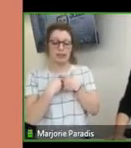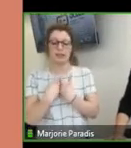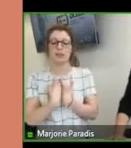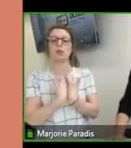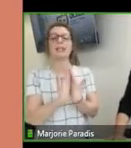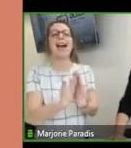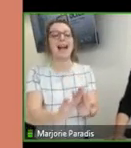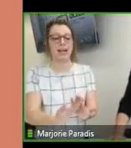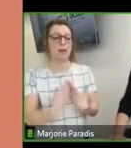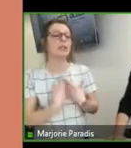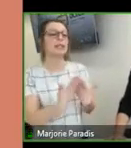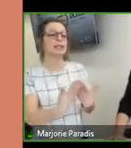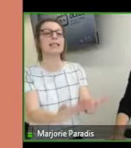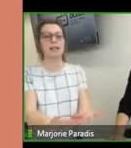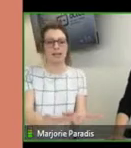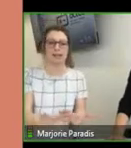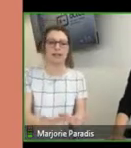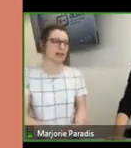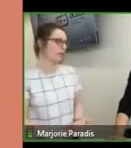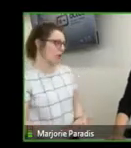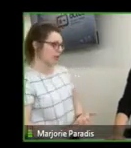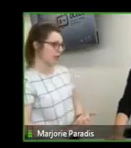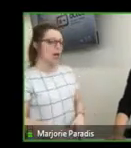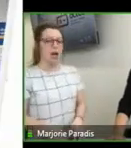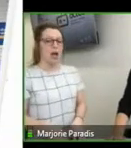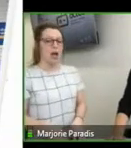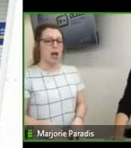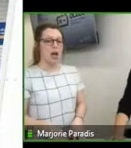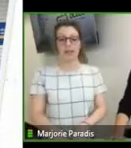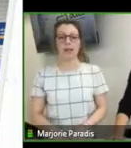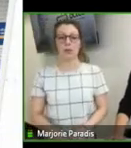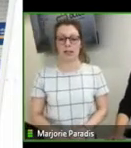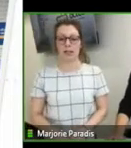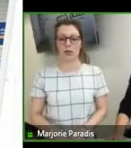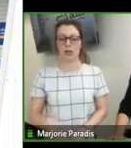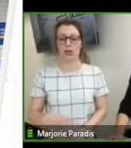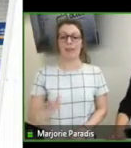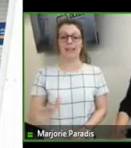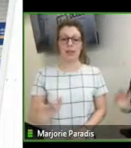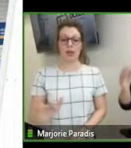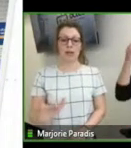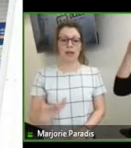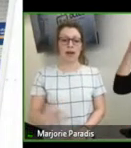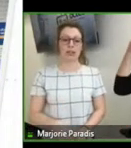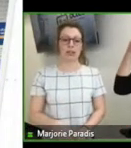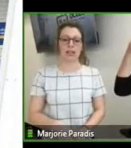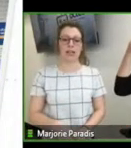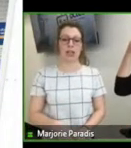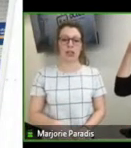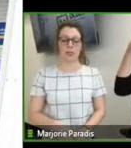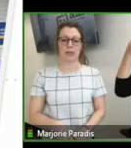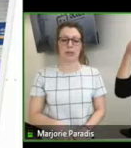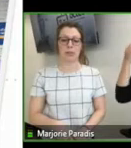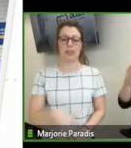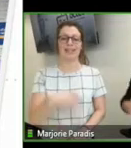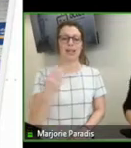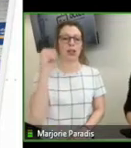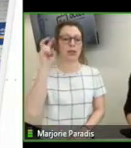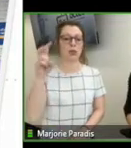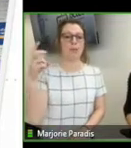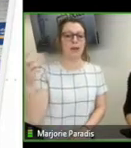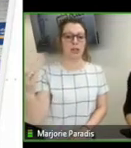personne, l'individu qui allait ou qui décidait d'aller s'informer grâce à telle ou telle source. Mais désormais, avec le traitement algorithmique puis